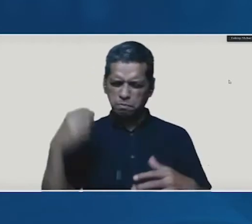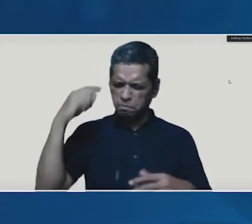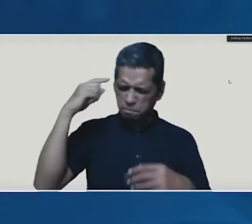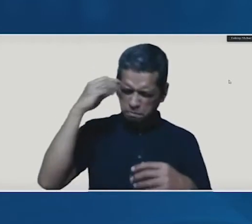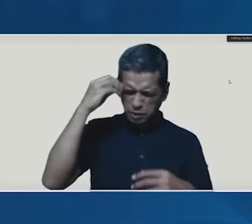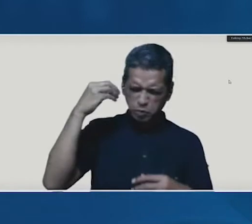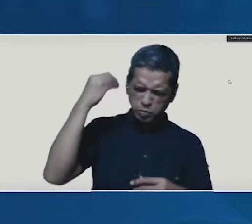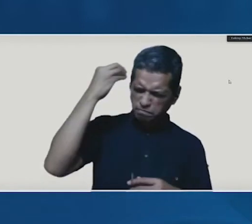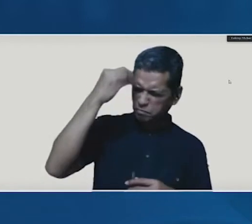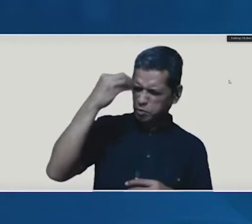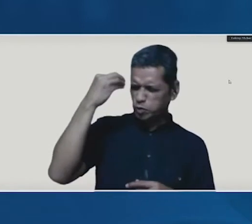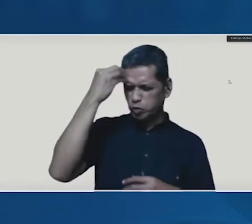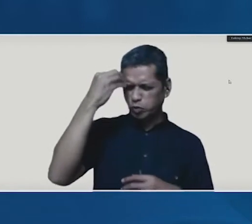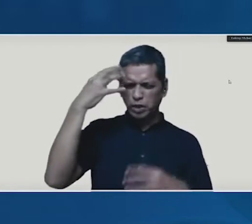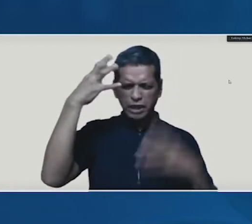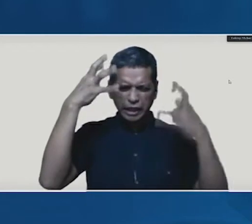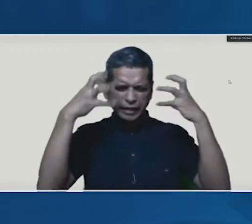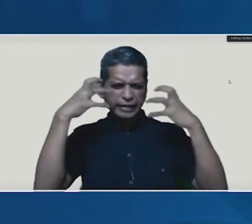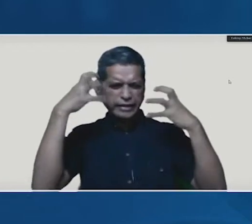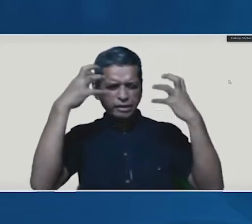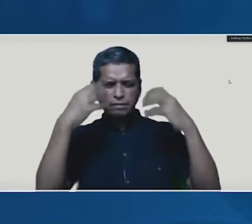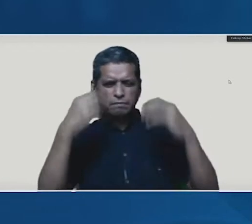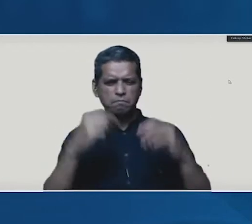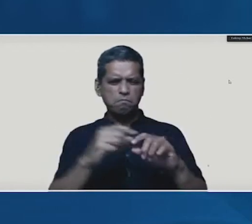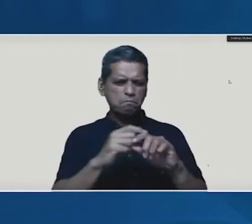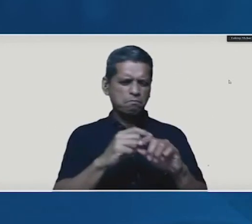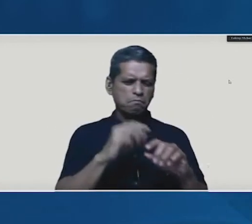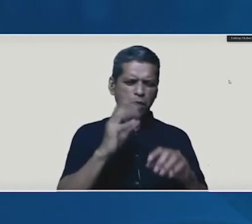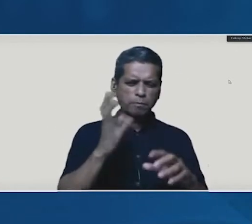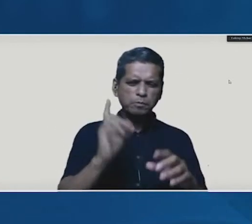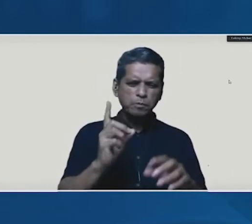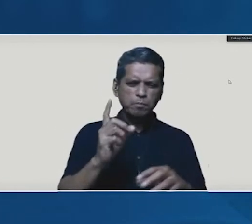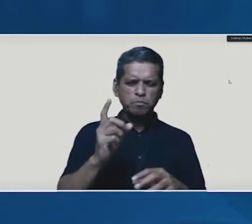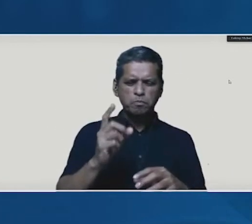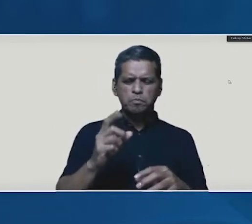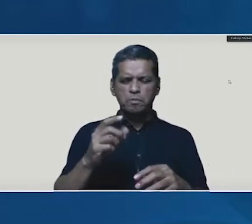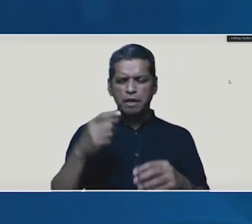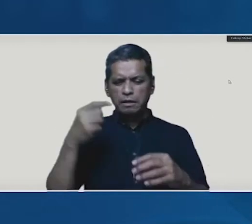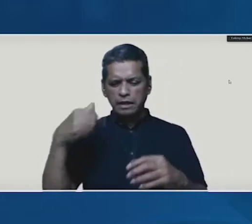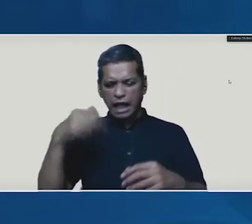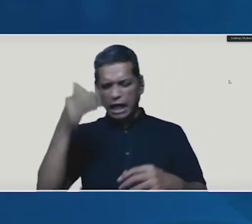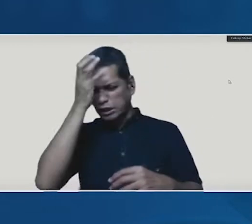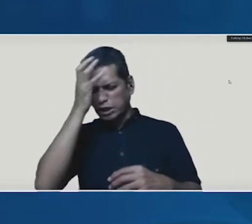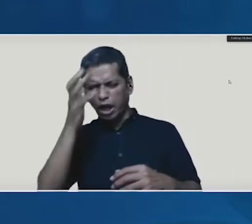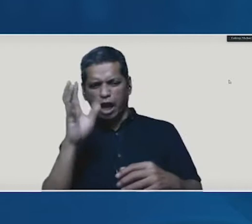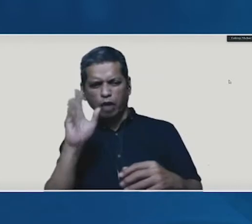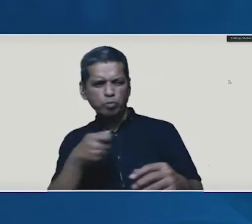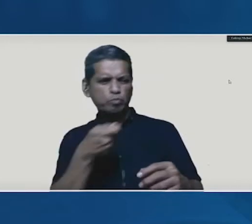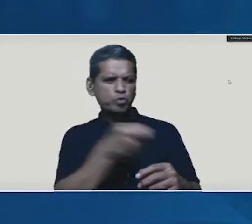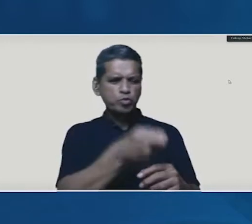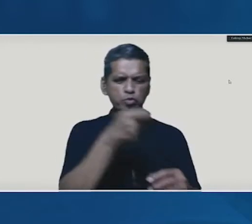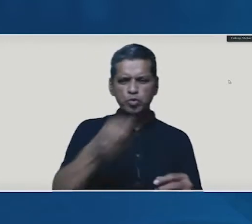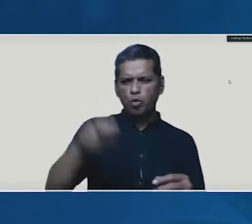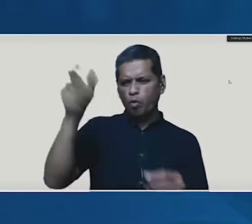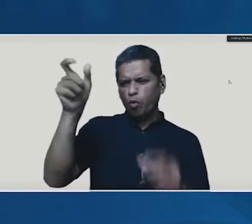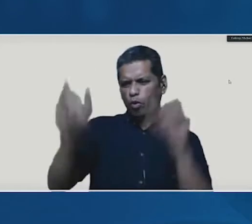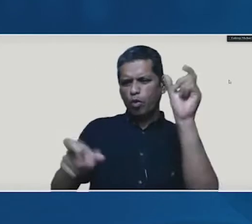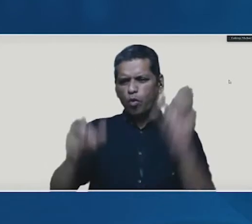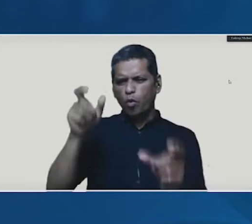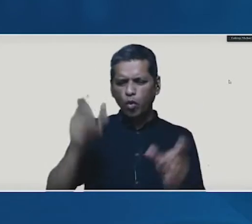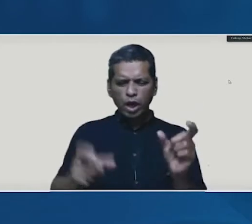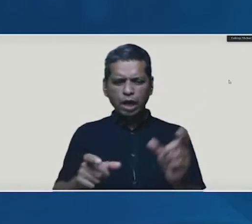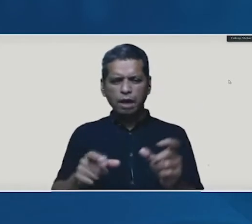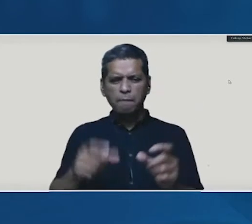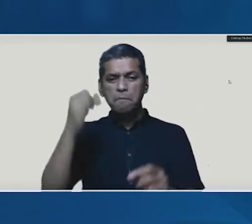ke dengan dari satu segi dia Stres oleh karena dia harus membunuh orang-orang kepercayaannya dari satu segi dia tetap stres oleh